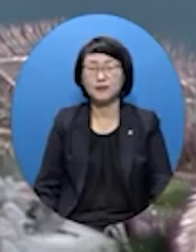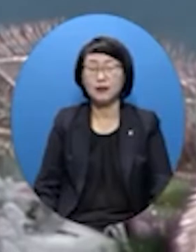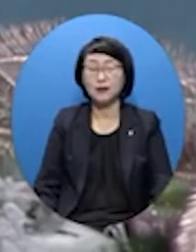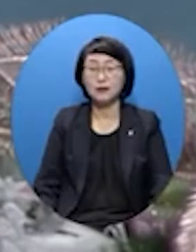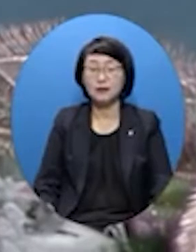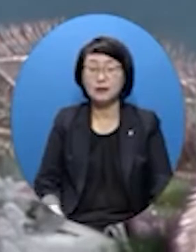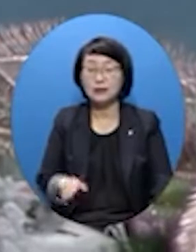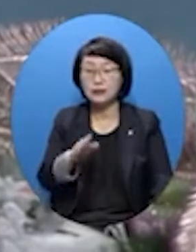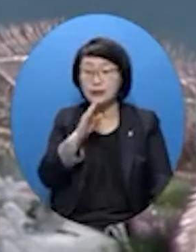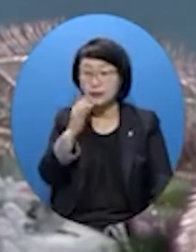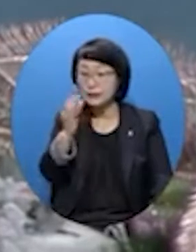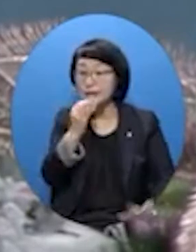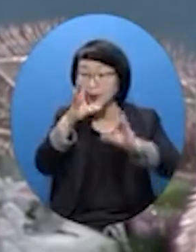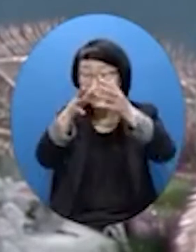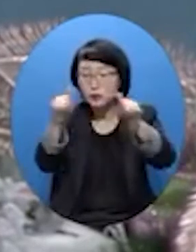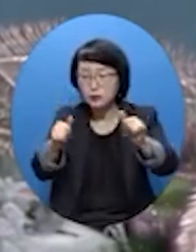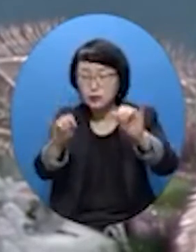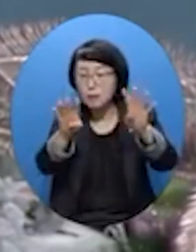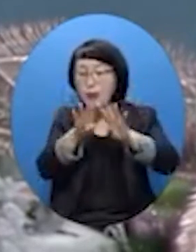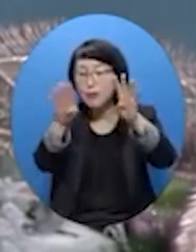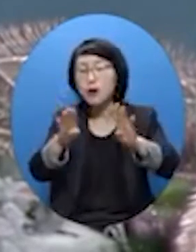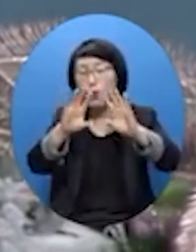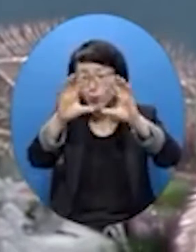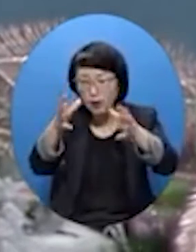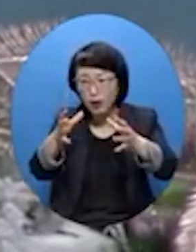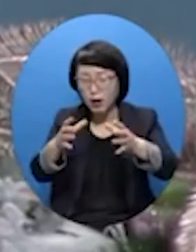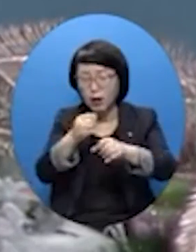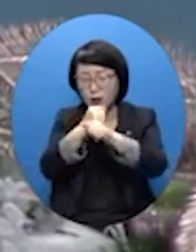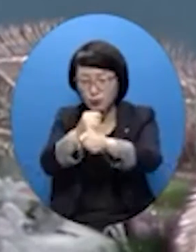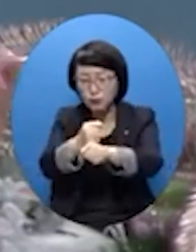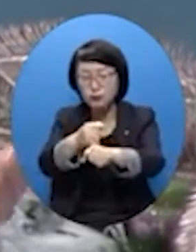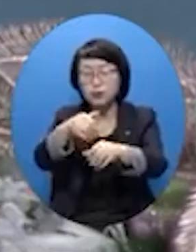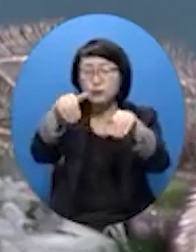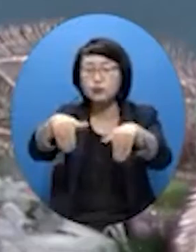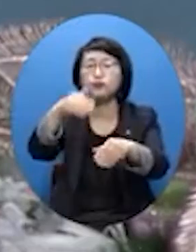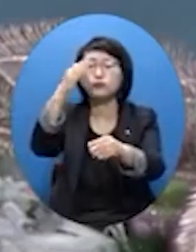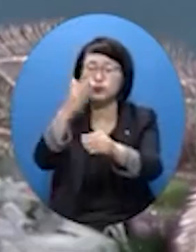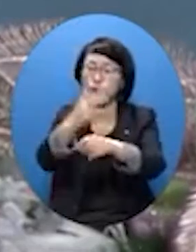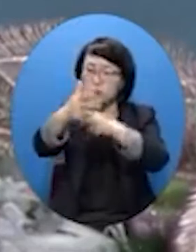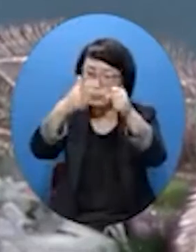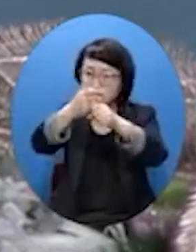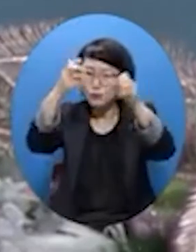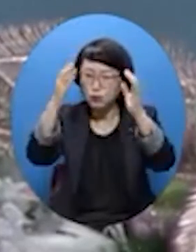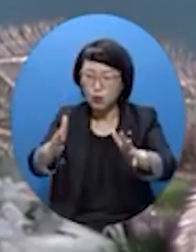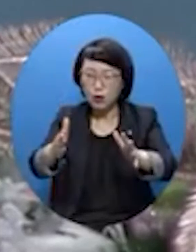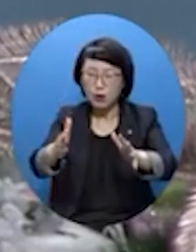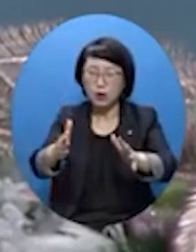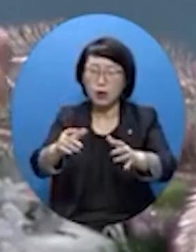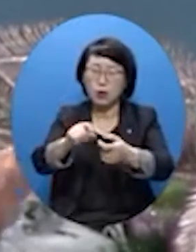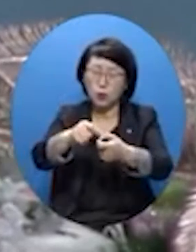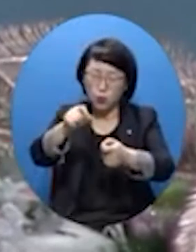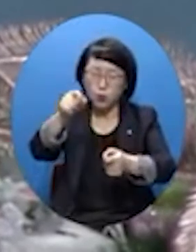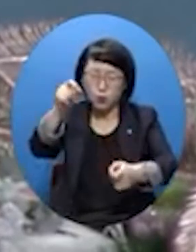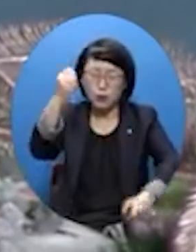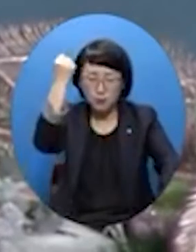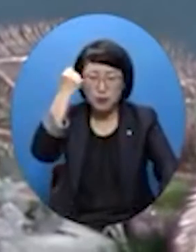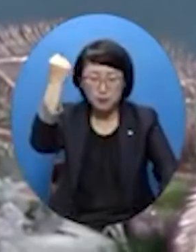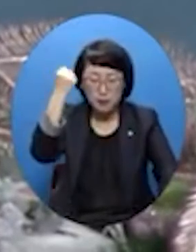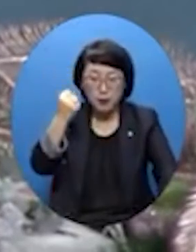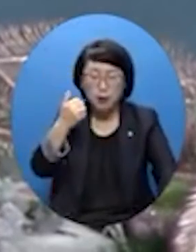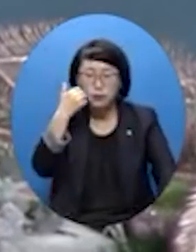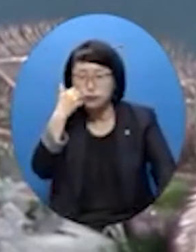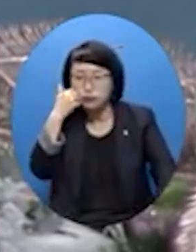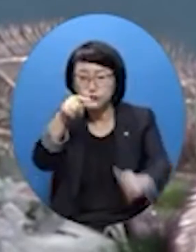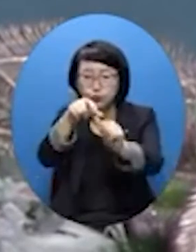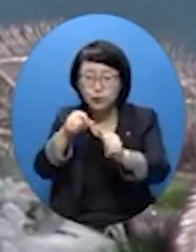저들이 바벨의 포로 생활을 하고 있을 때에 70년이나 긴 세월 동안 포로 생활을 하고 있을 때 그 누구도 그들을